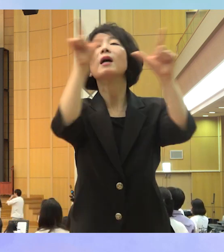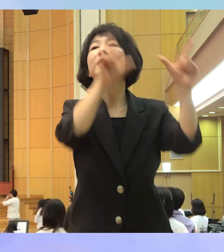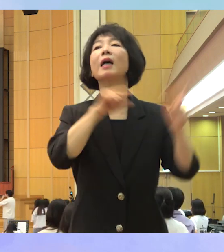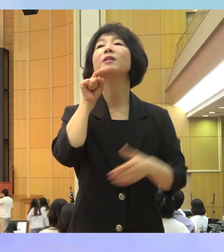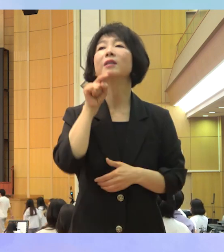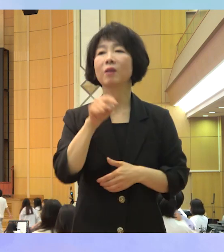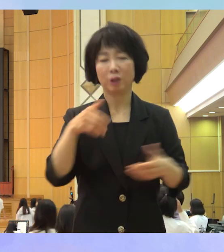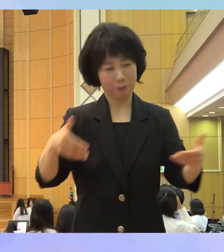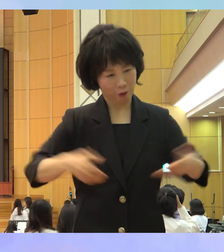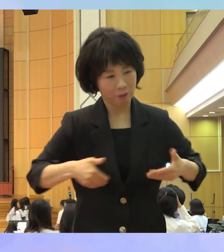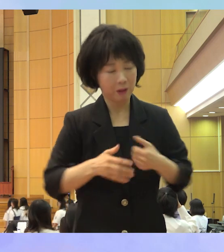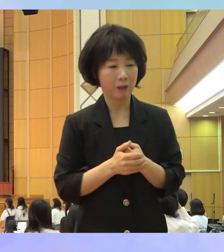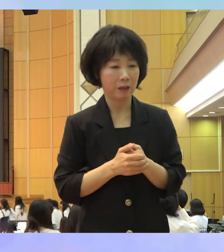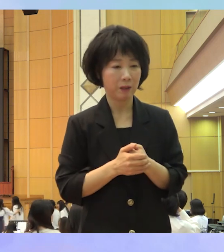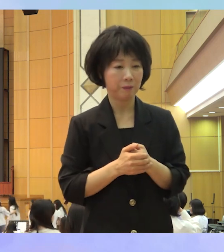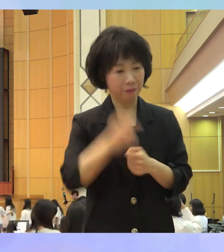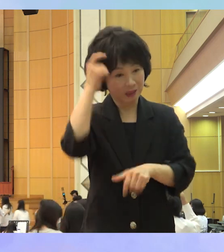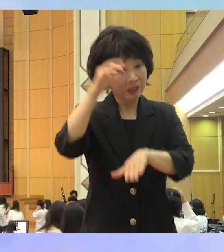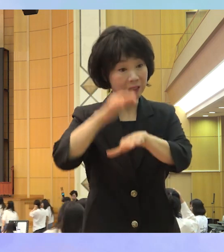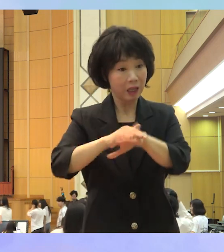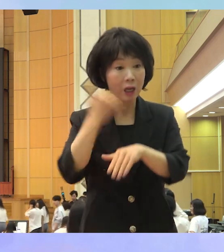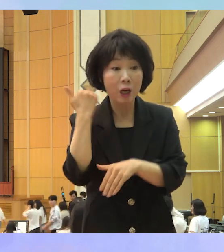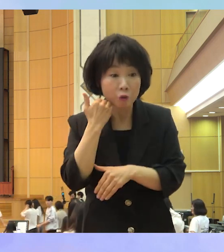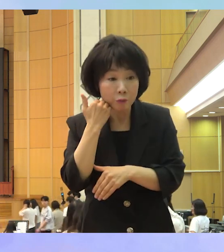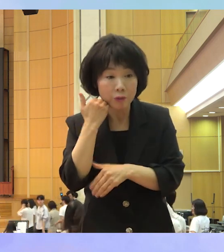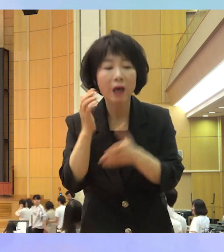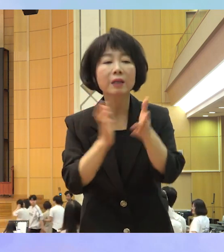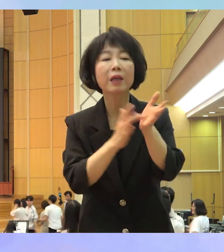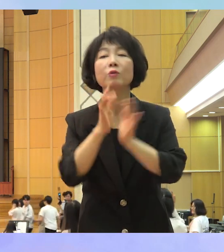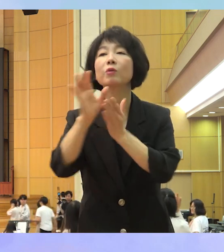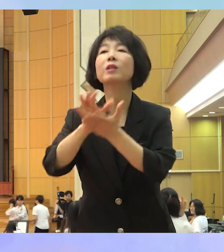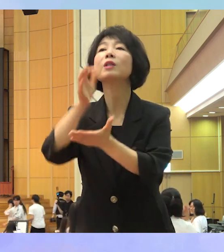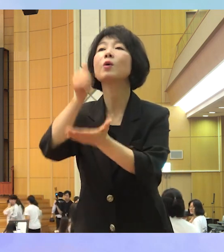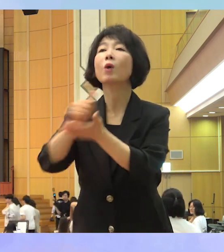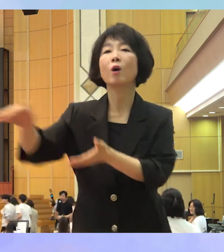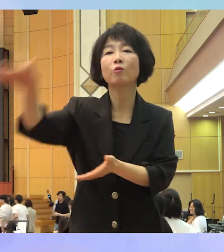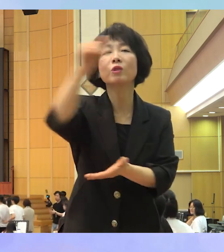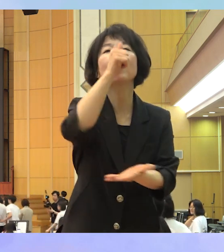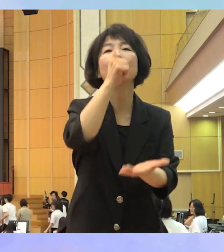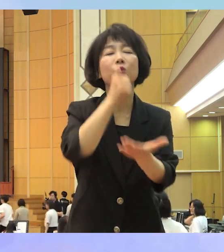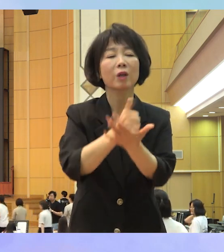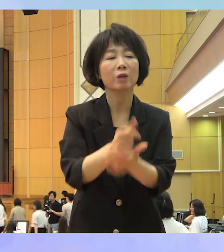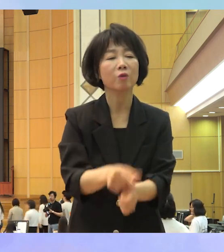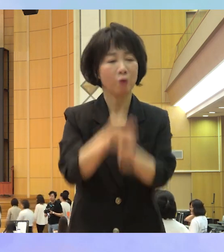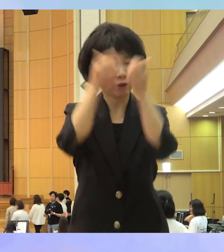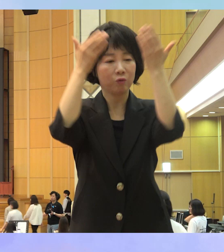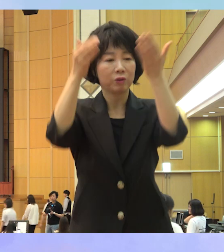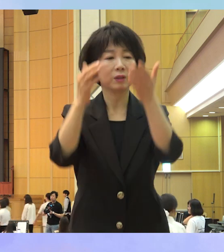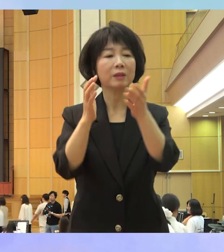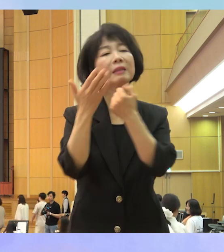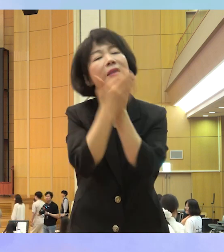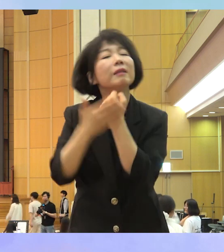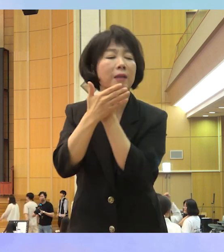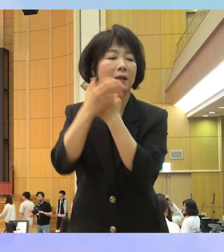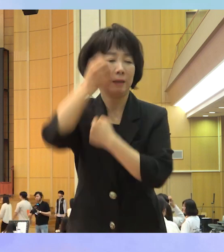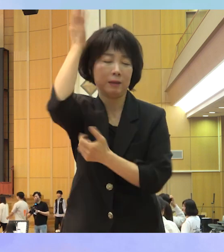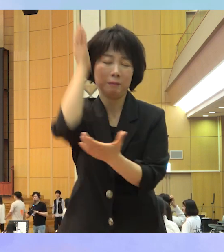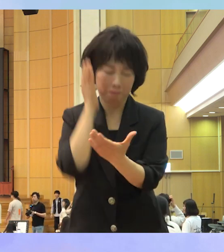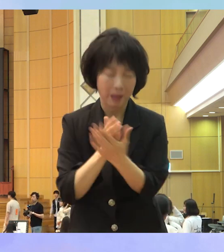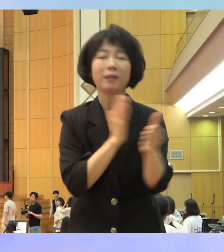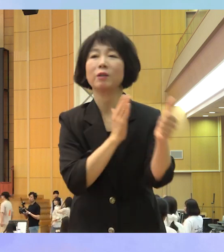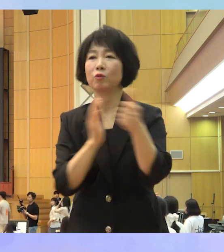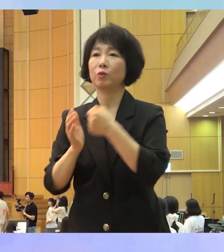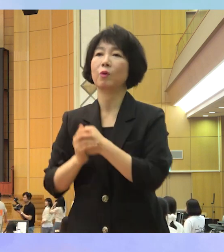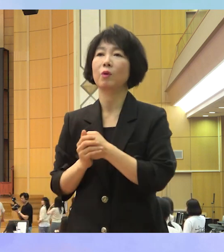것이라고 했습니다. 그런데 그 지혜는 결국에 예수님이 우리에게 지혜가 되어주신다고 했습니다.